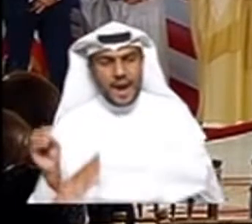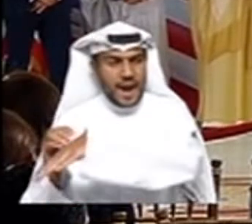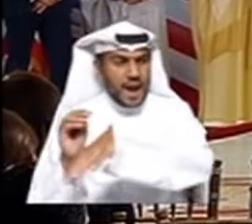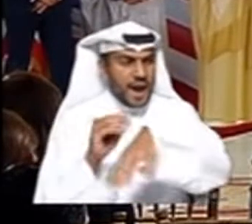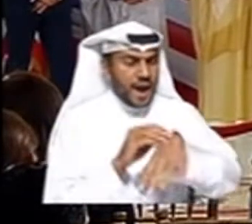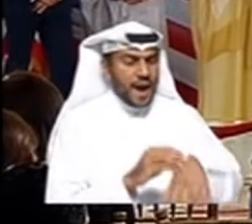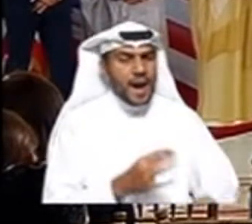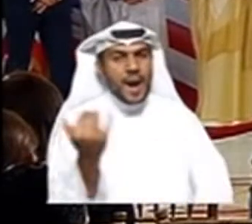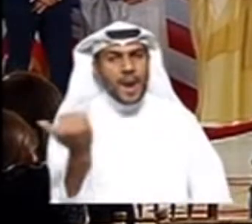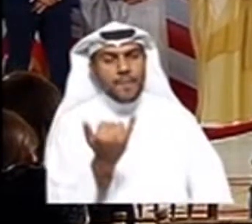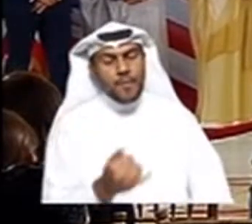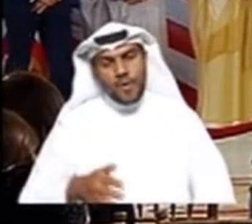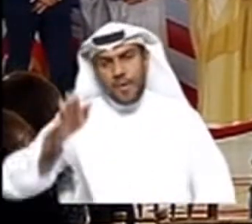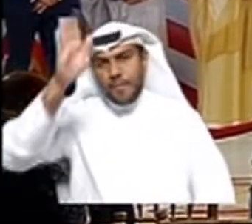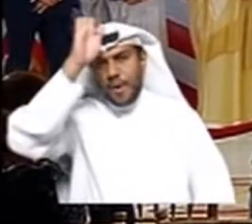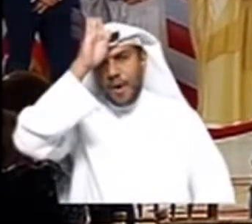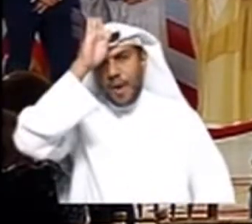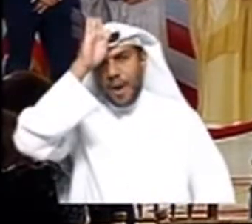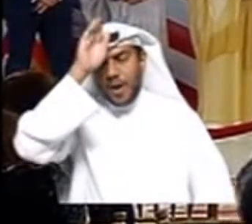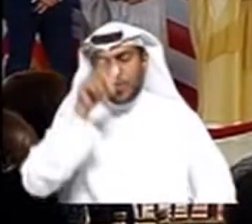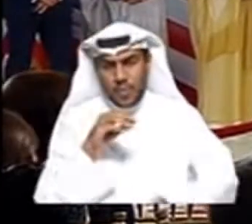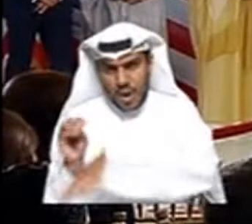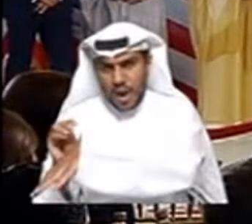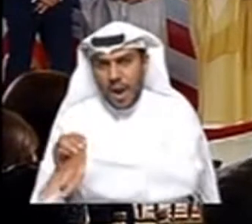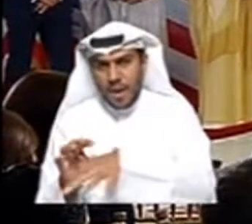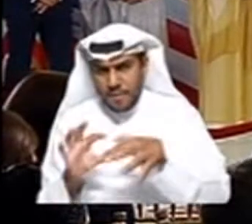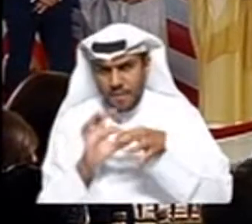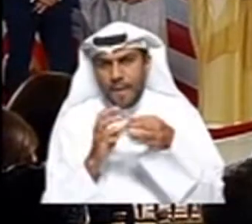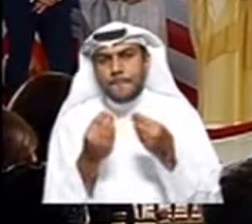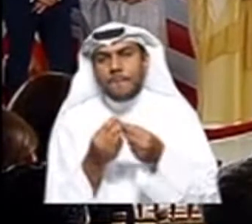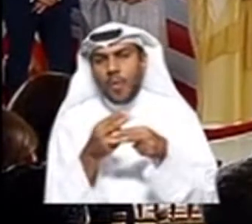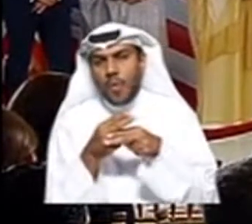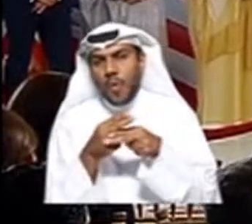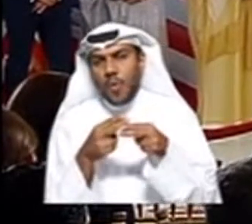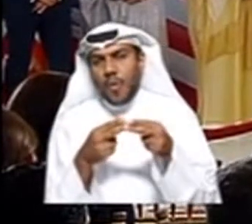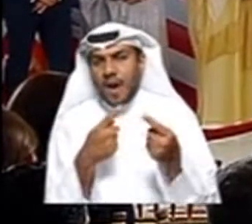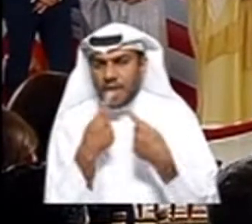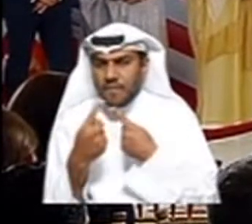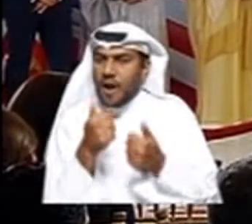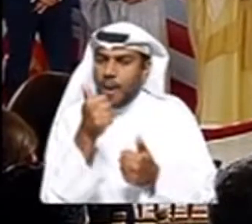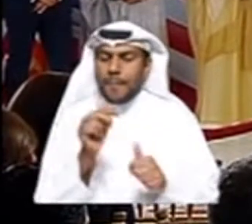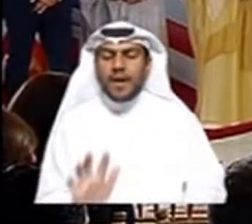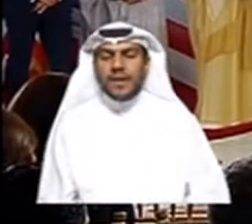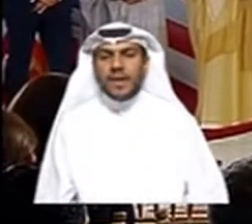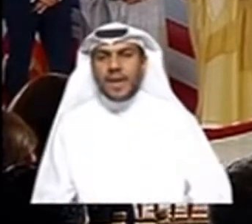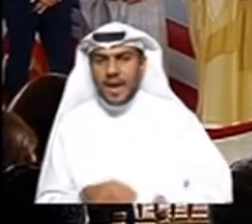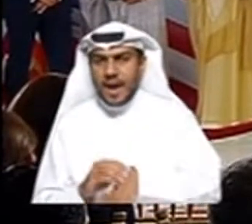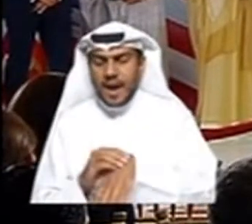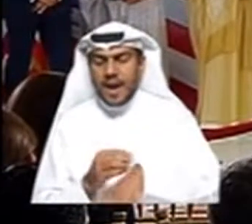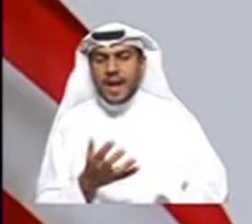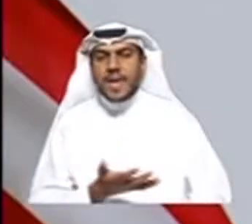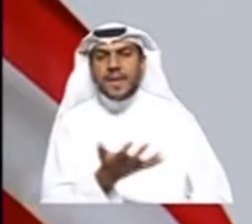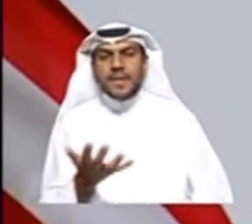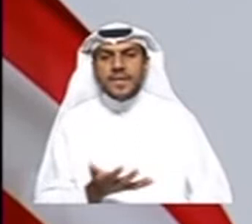العراق على تحسين علاقاته مع الكويت، ونحن استخدمنا أيضا الحوار الاستراتيجي لتشجيع الاستثمار.